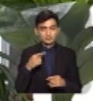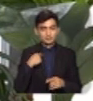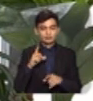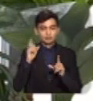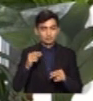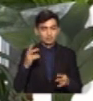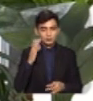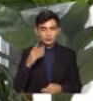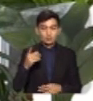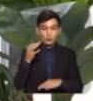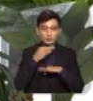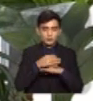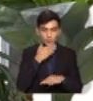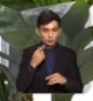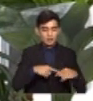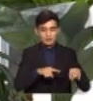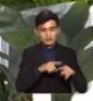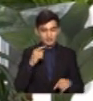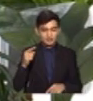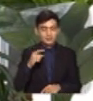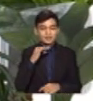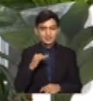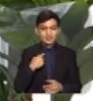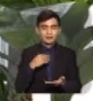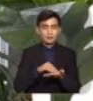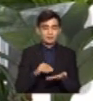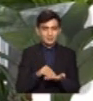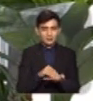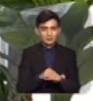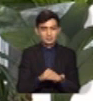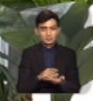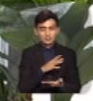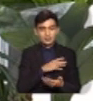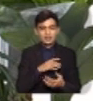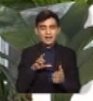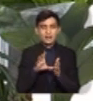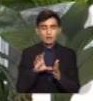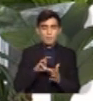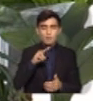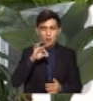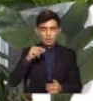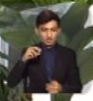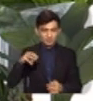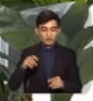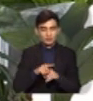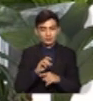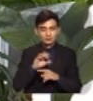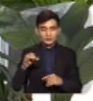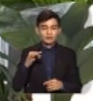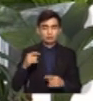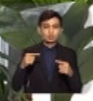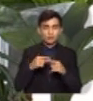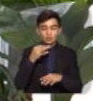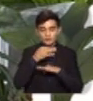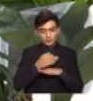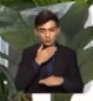сейчас вот не отвечает эта компания. И я написал по электронную почту и не дают точный ответ,